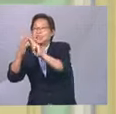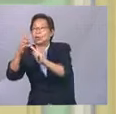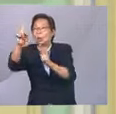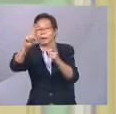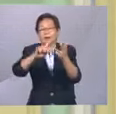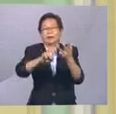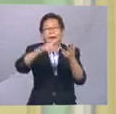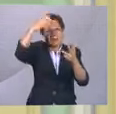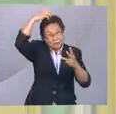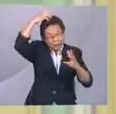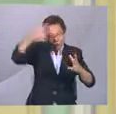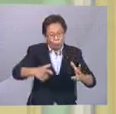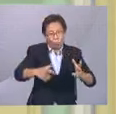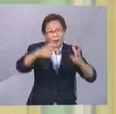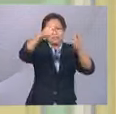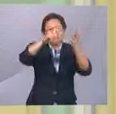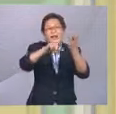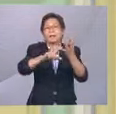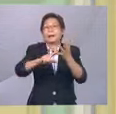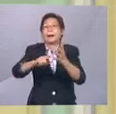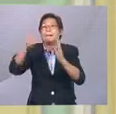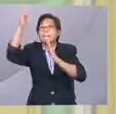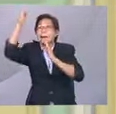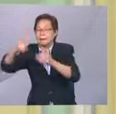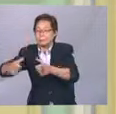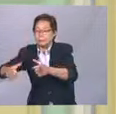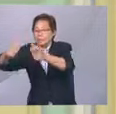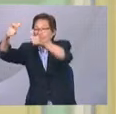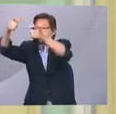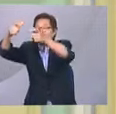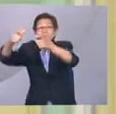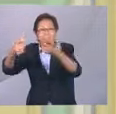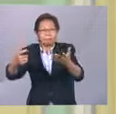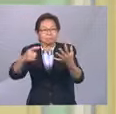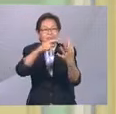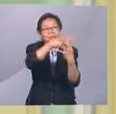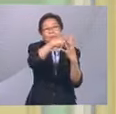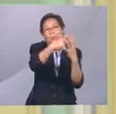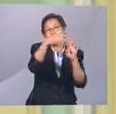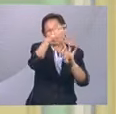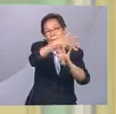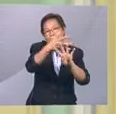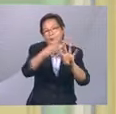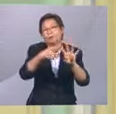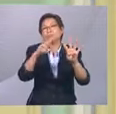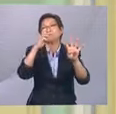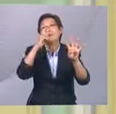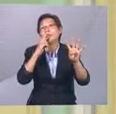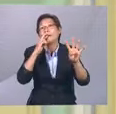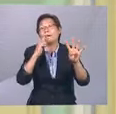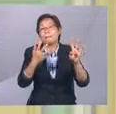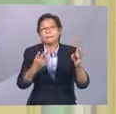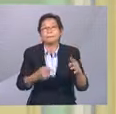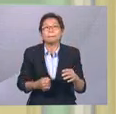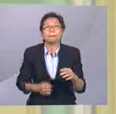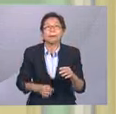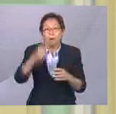selaku mention dan Blend message bagi Sungai Lui